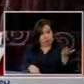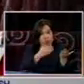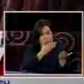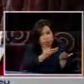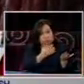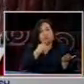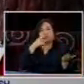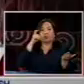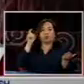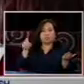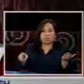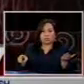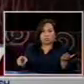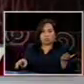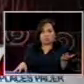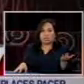saka ibig niyong ipatupad.